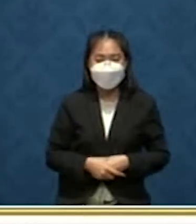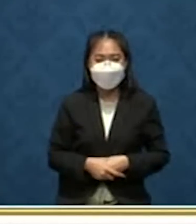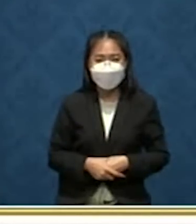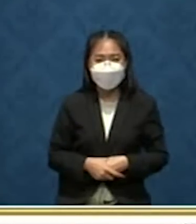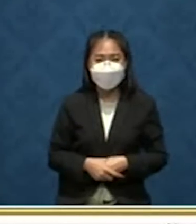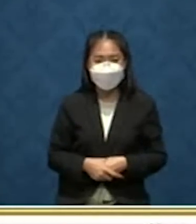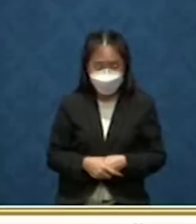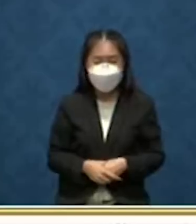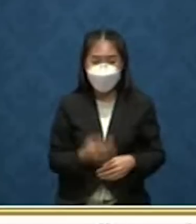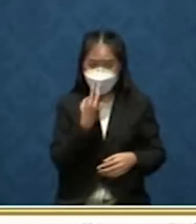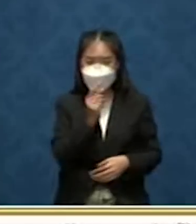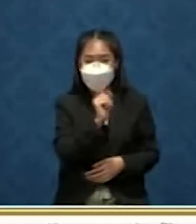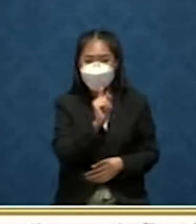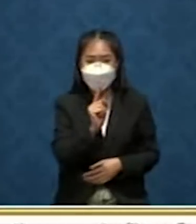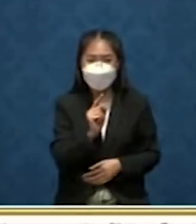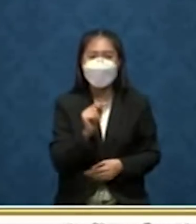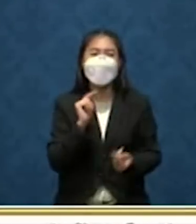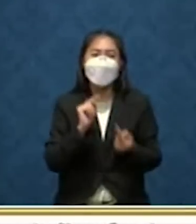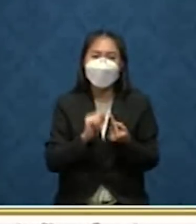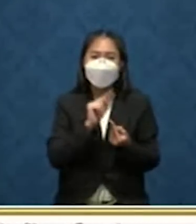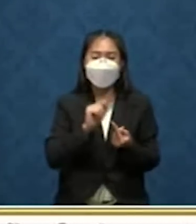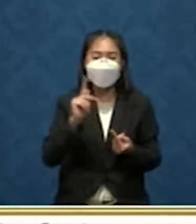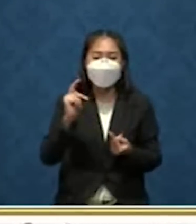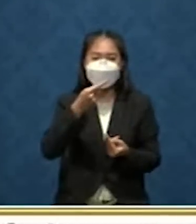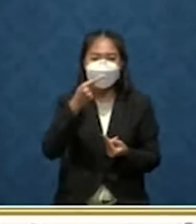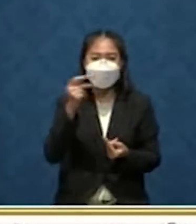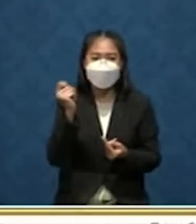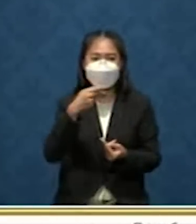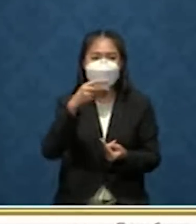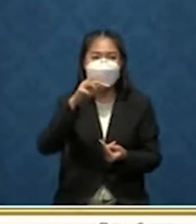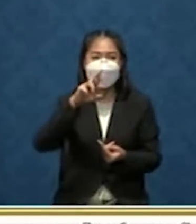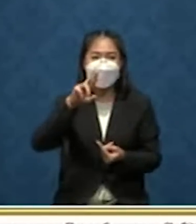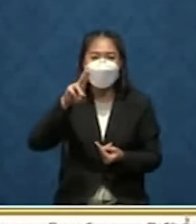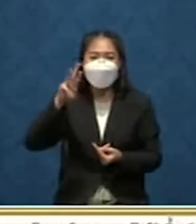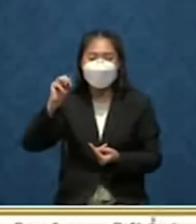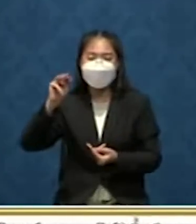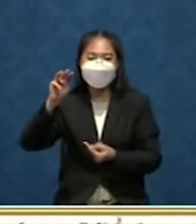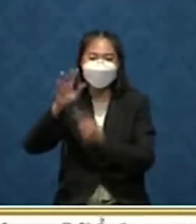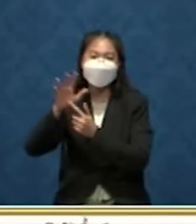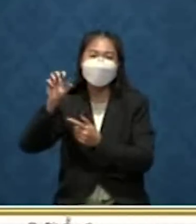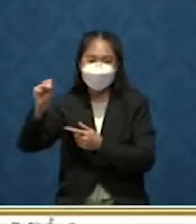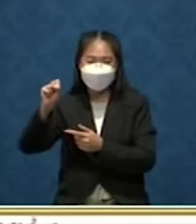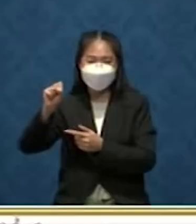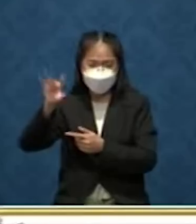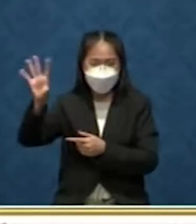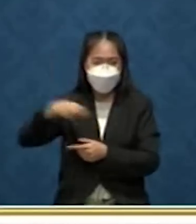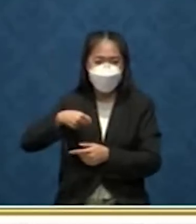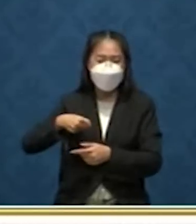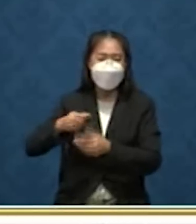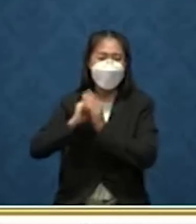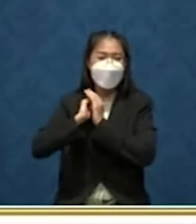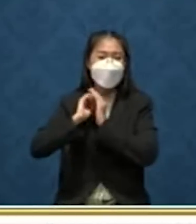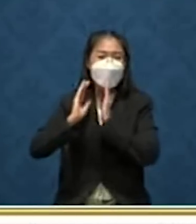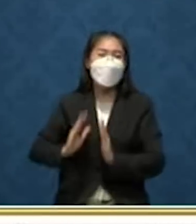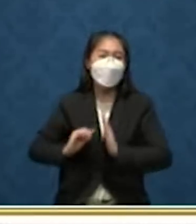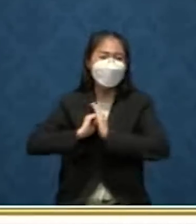แดงให้เห็นวาคุณธรรมนัมีบทบาทอย่างสำคัญในการดึงเอาจีนเท่าเข้ามามีเอ